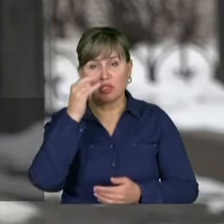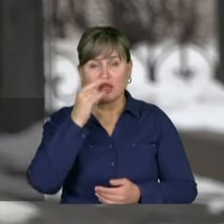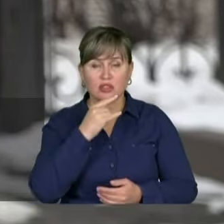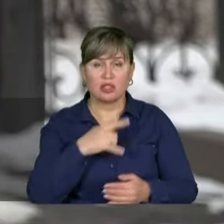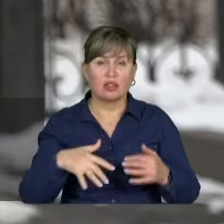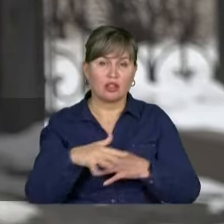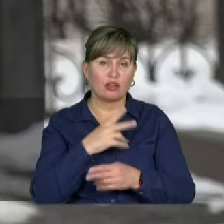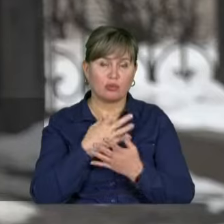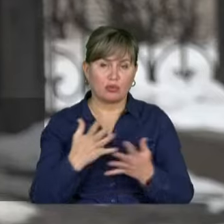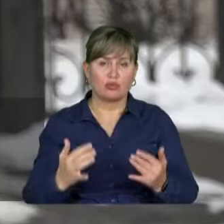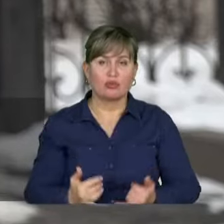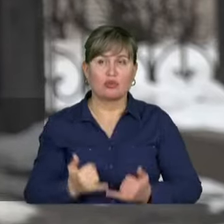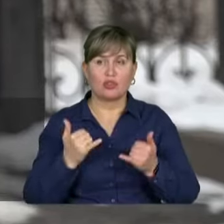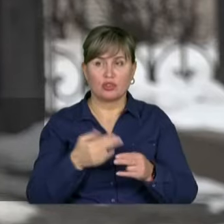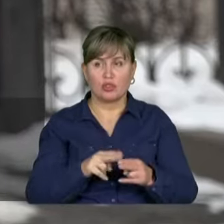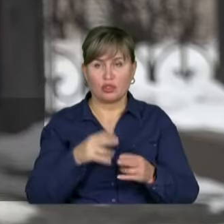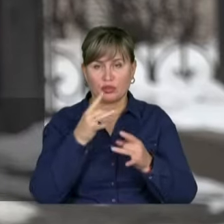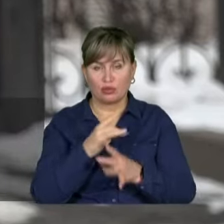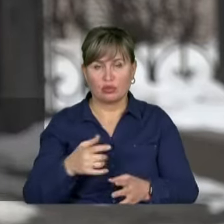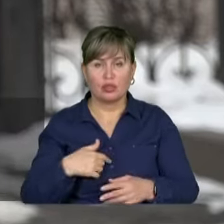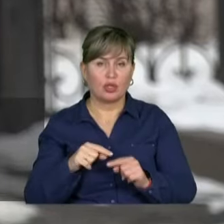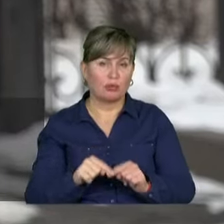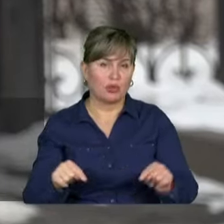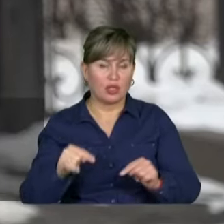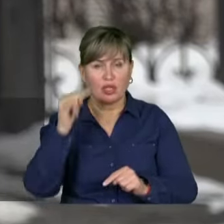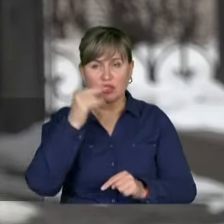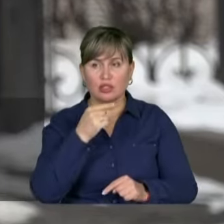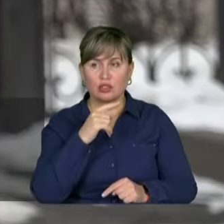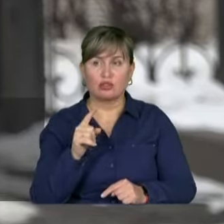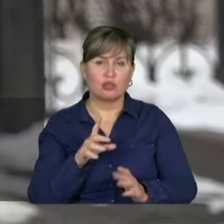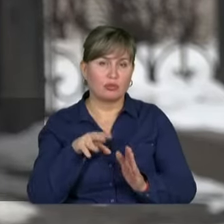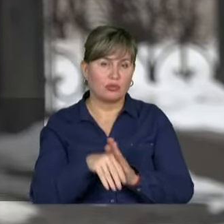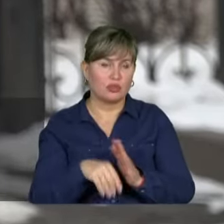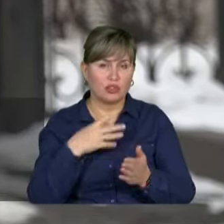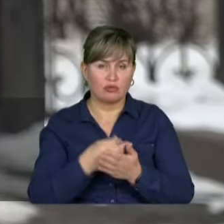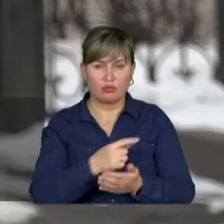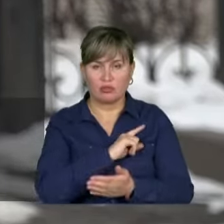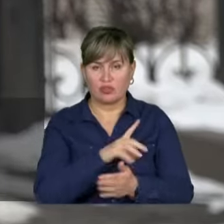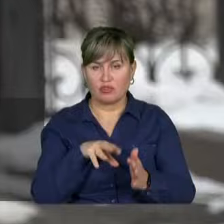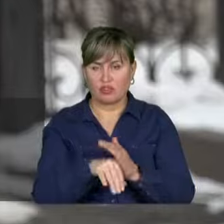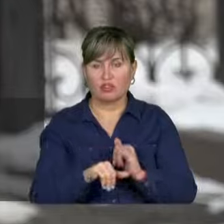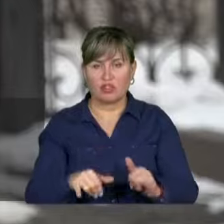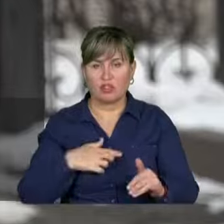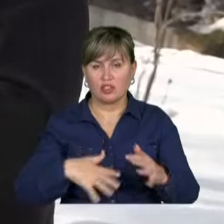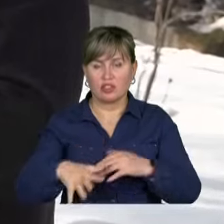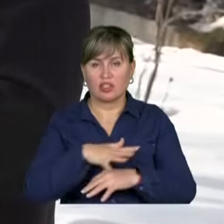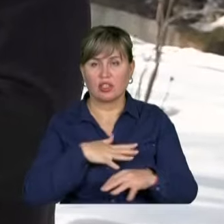народу проявляется в уважении к этой культуре. Я пропагандирую казахский язык, чтобы внести свой посильный вклад в развитие нашей